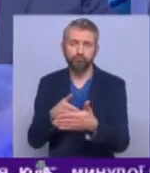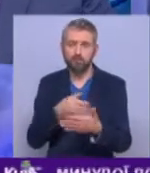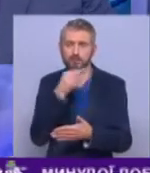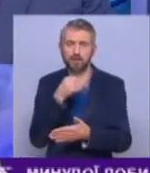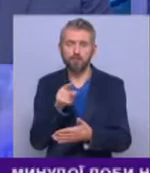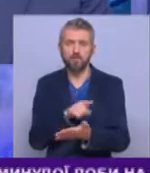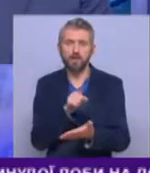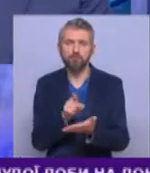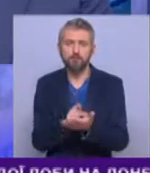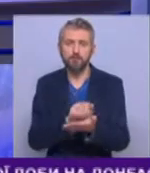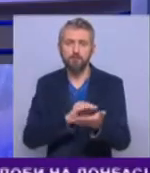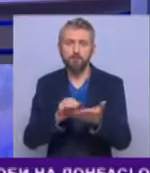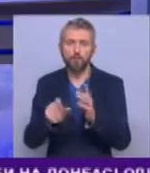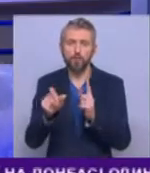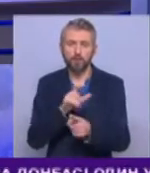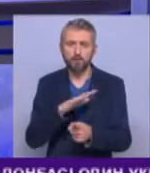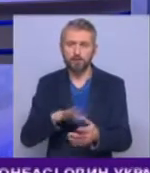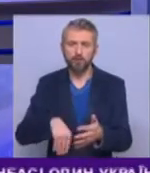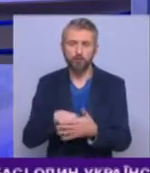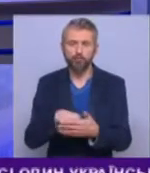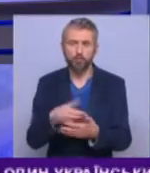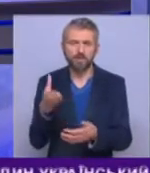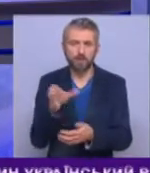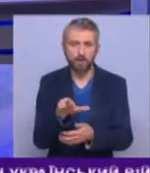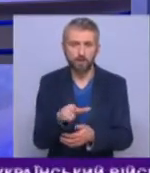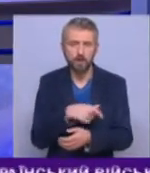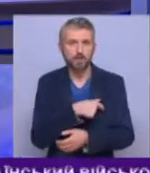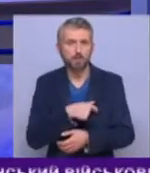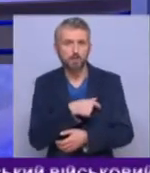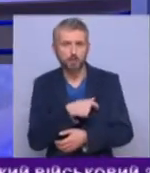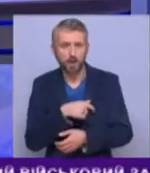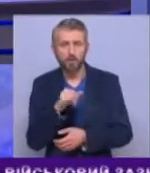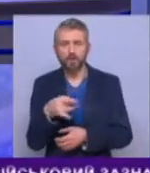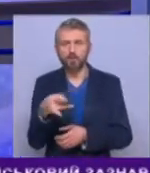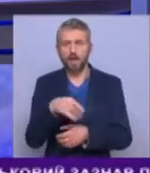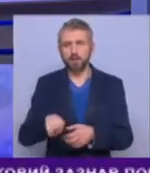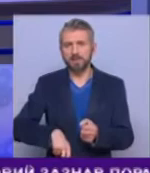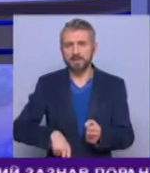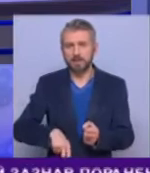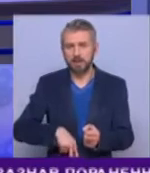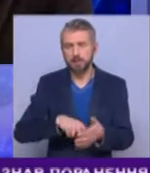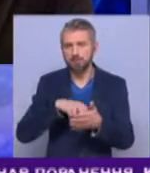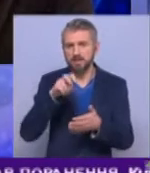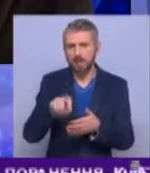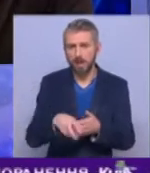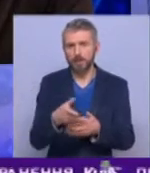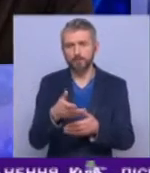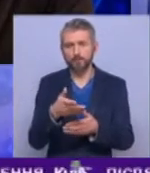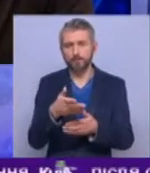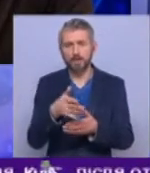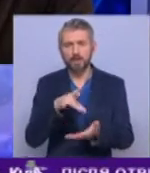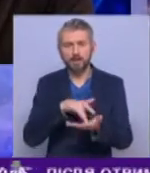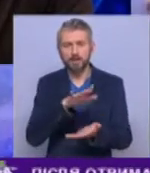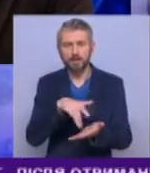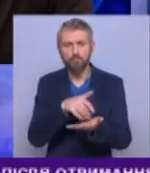вы должны, письменный ответ был за свой счет, в общем-то. И депутату, и в райадминистрацию писали, и центр коммунального